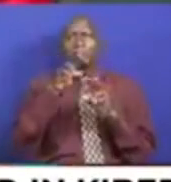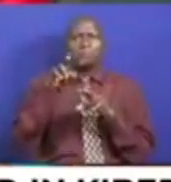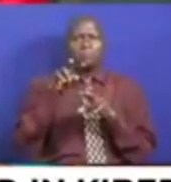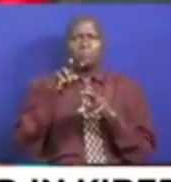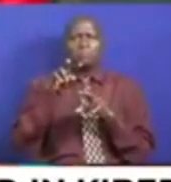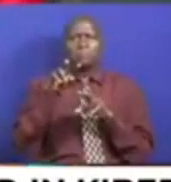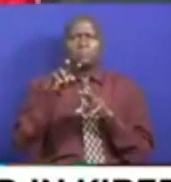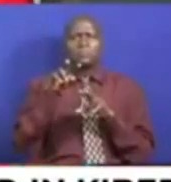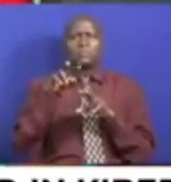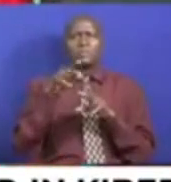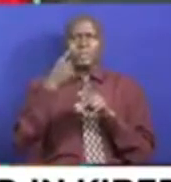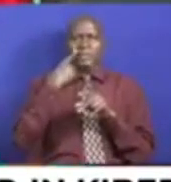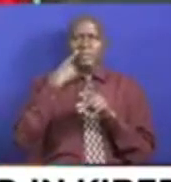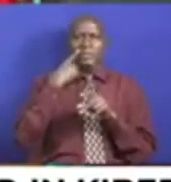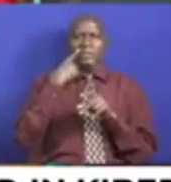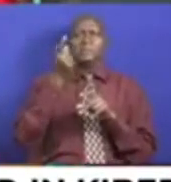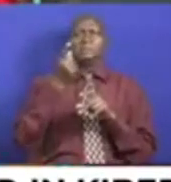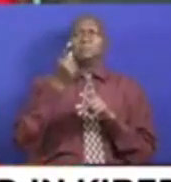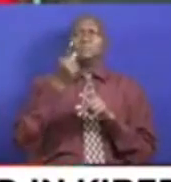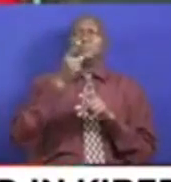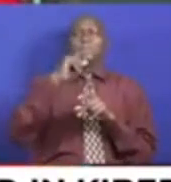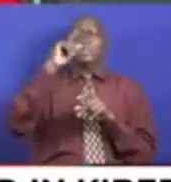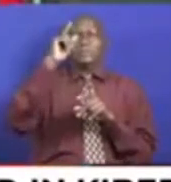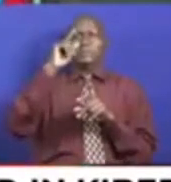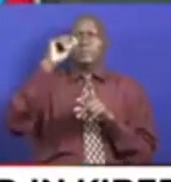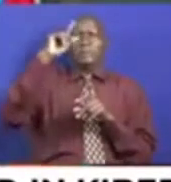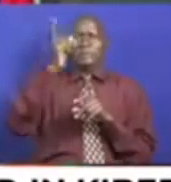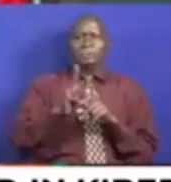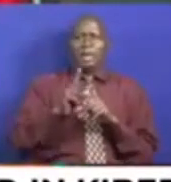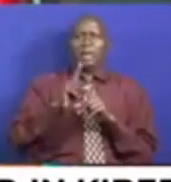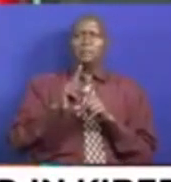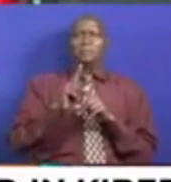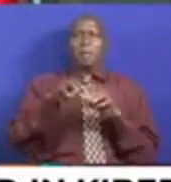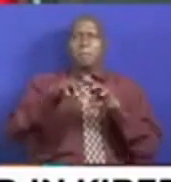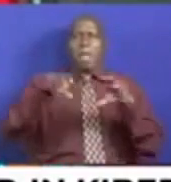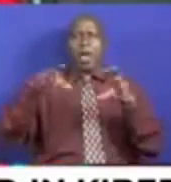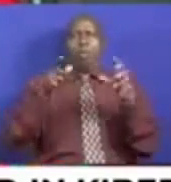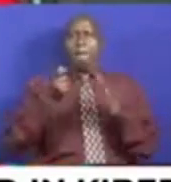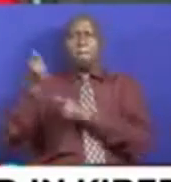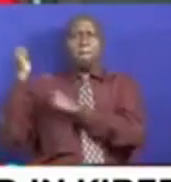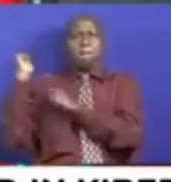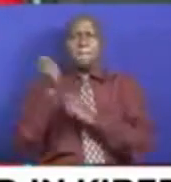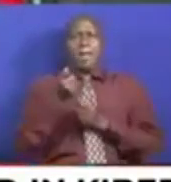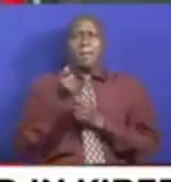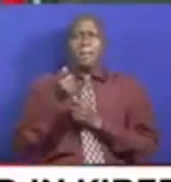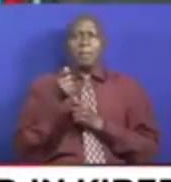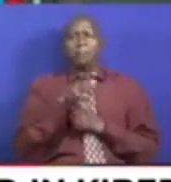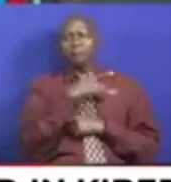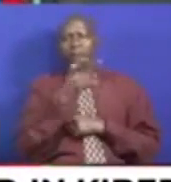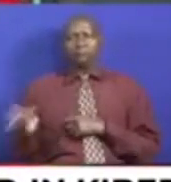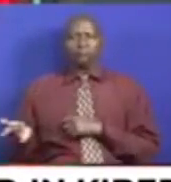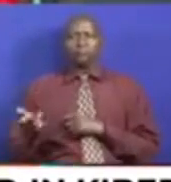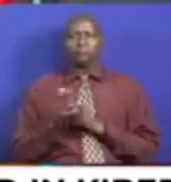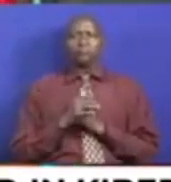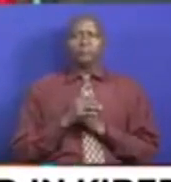kama ni stima, akachukua mbao. Akamchapa naye akaanguka chini. Sasa vile alimchapa kianguka chini,